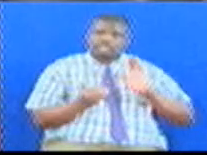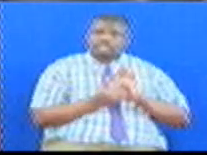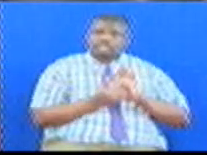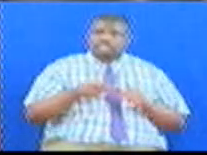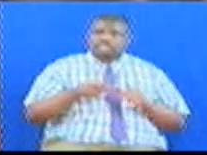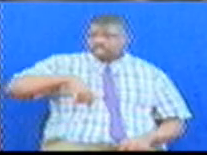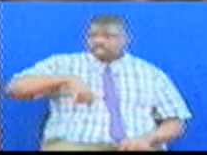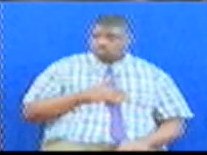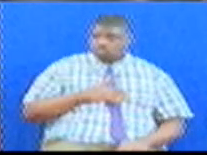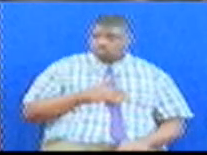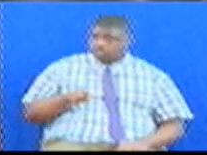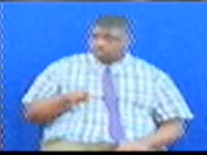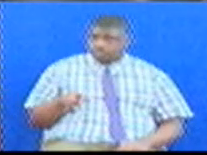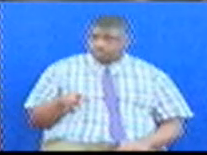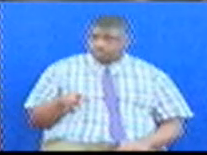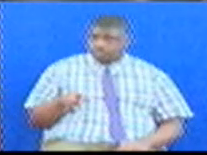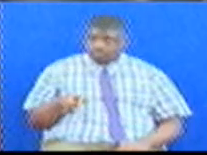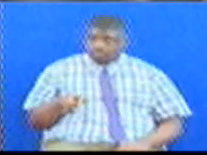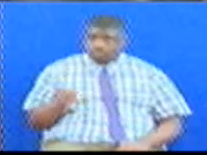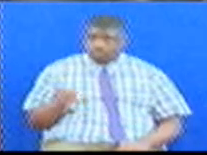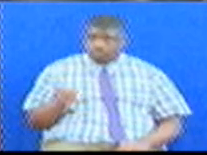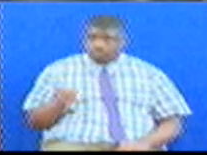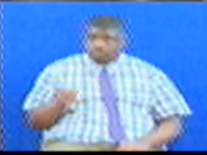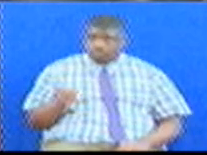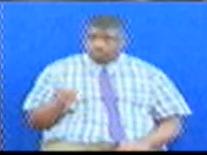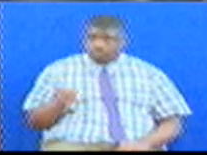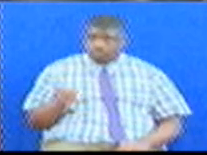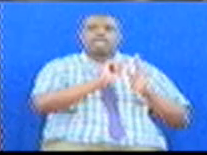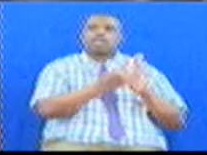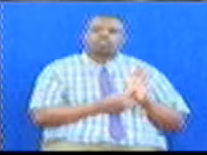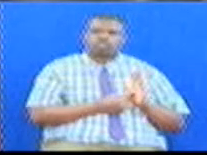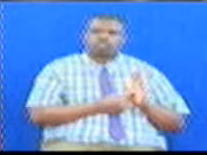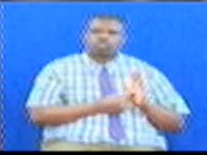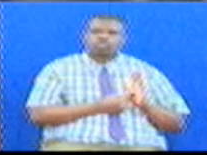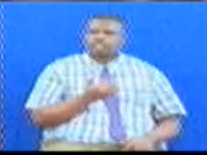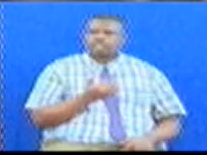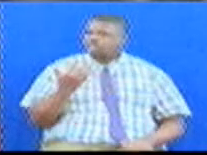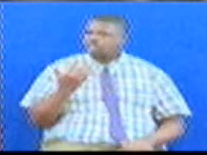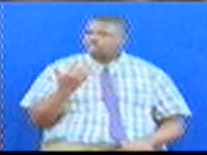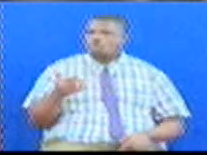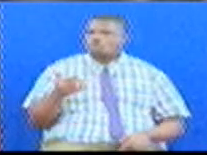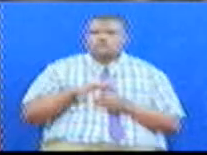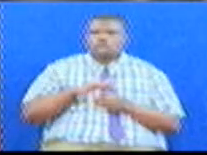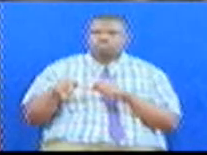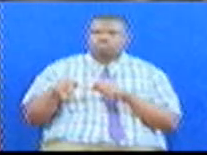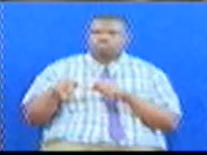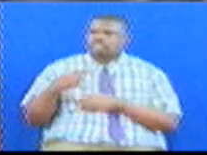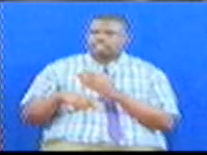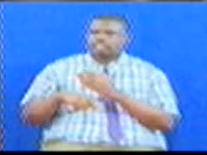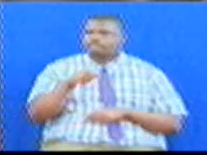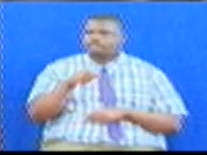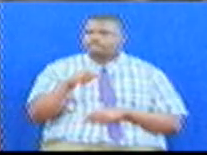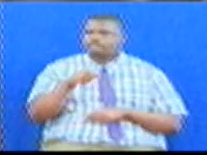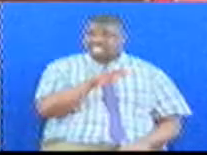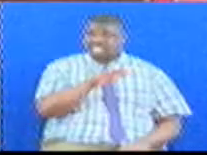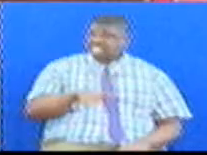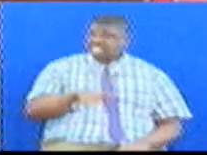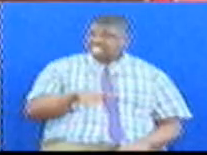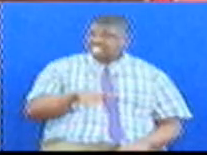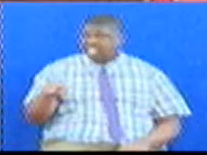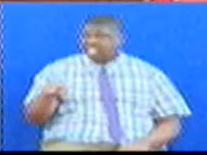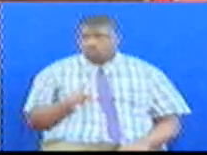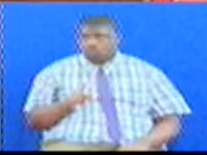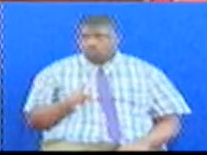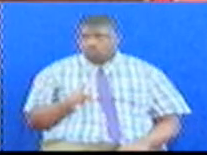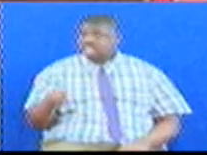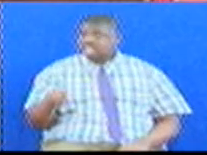hapa umewekwa kikanuni. Kwa hiyo kanuni namba 5 haiwezi kutumika katika mazingira haya kwamba naweza kuagiza